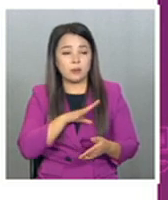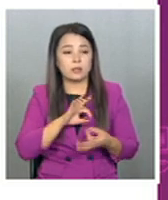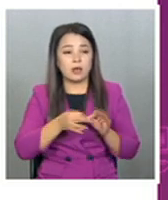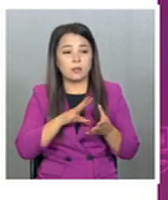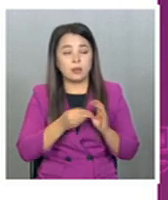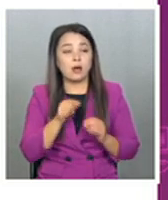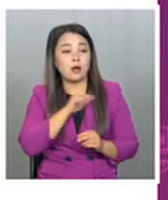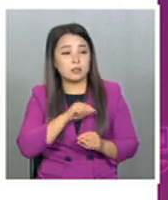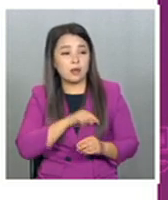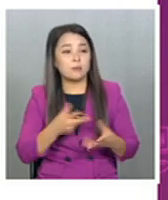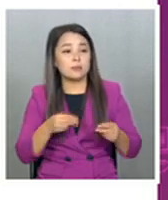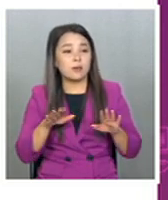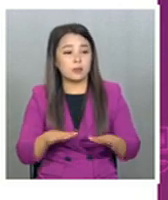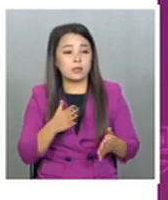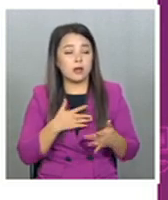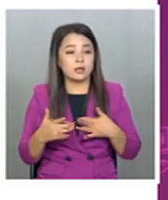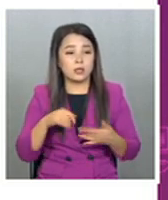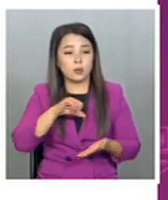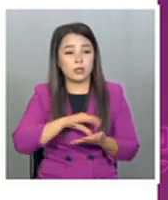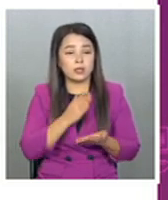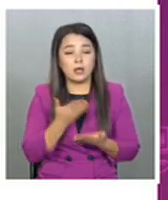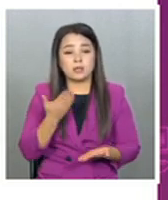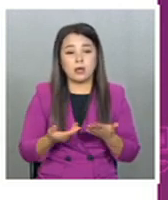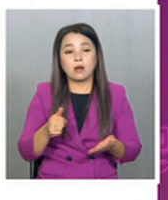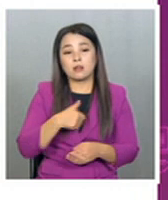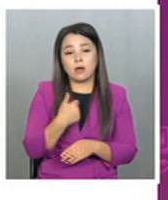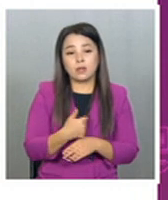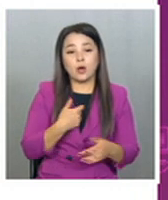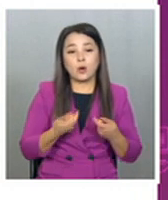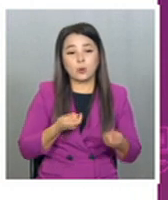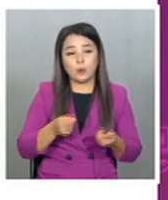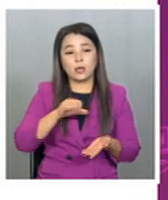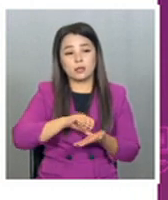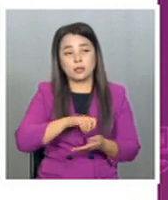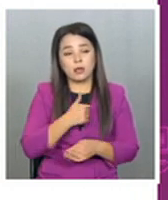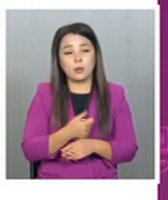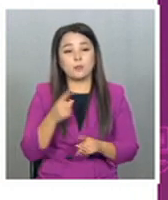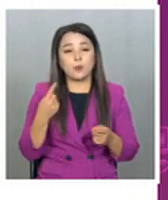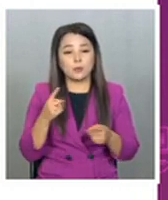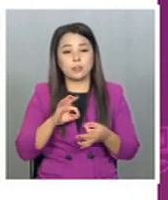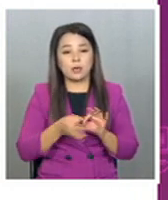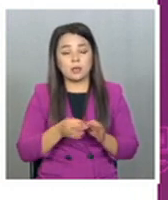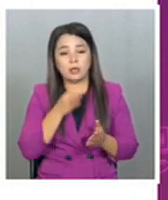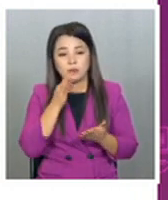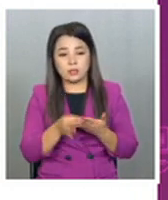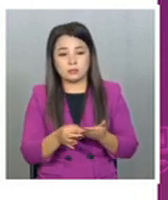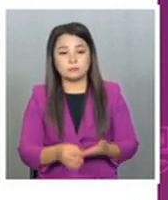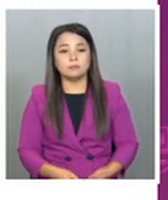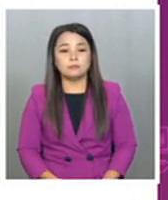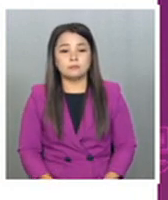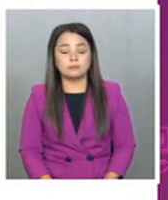характере, место героя в произведении. Если главная роль, то почему? Если второстепенная, то почему?